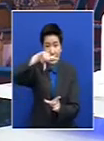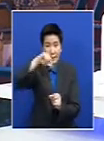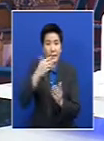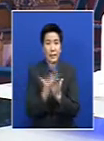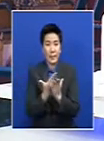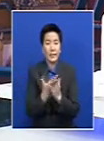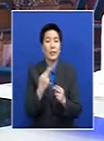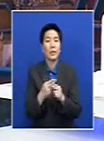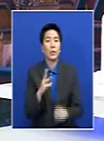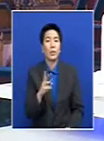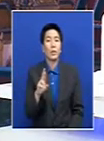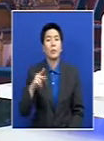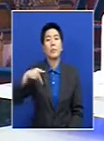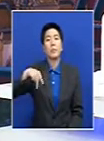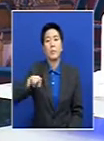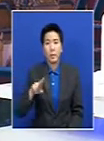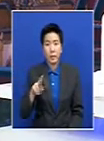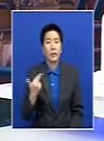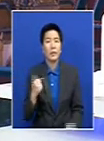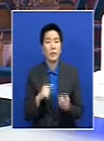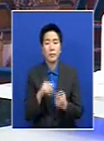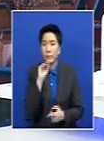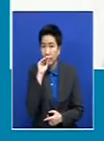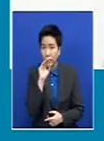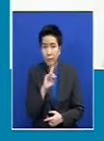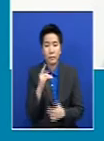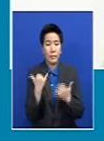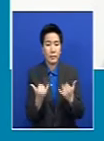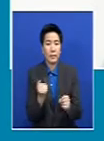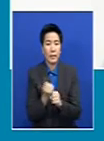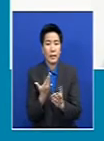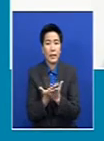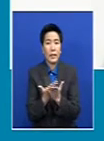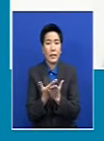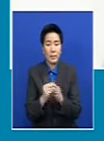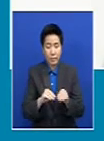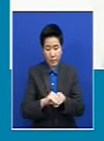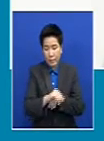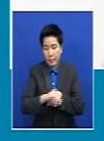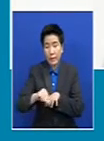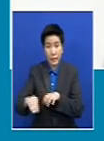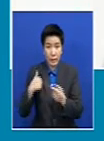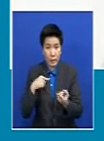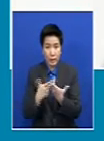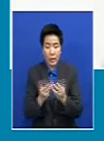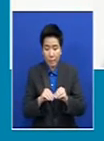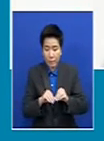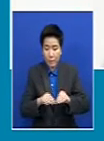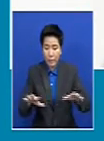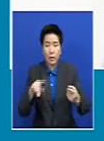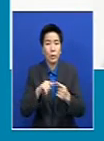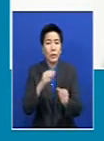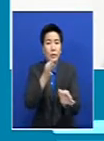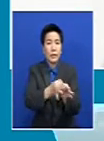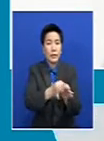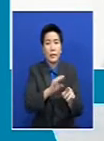ยคุณวรพรตั้งสง่าศักดิ์ศรีระบุครับบอกว่าการกระจายธนบัตรที่ระลึกนี้ก็กระจายไปที่ธนาคารพ